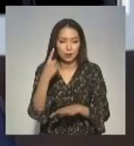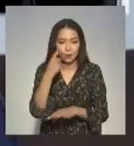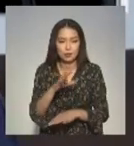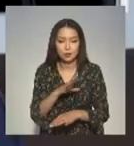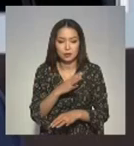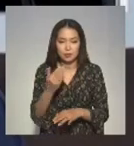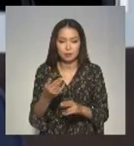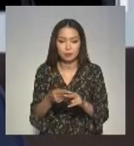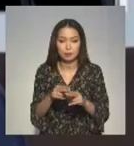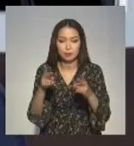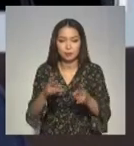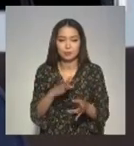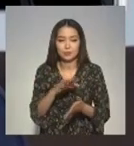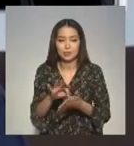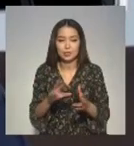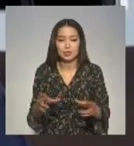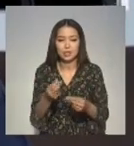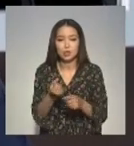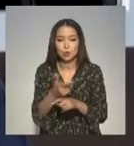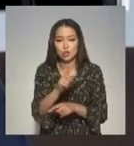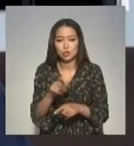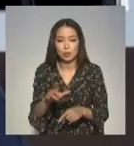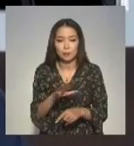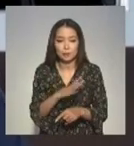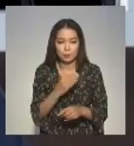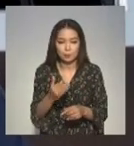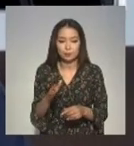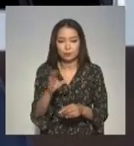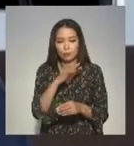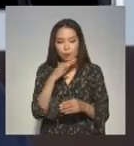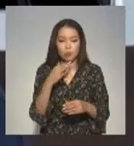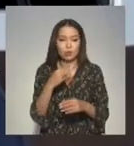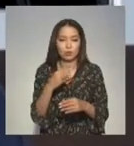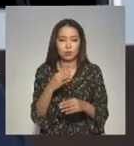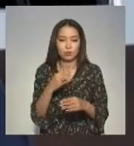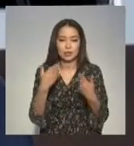место происшествия. Нам удалось спасти несколько человек. Мы все еще ищем пропавшие тела в море.